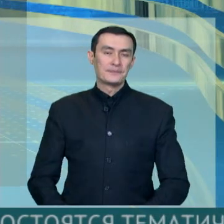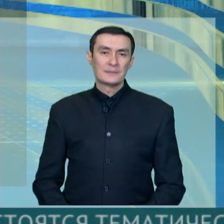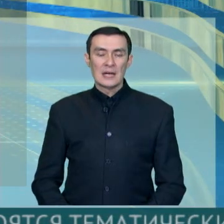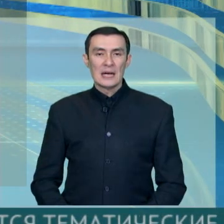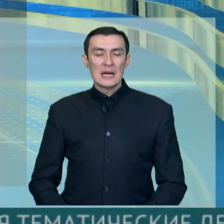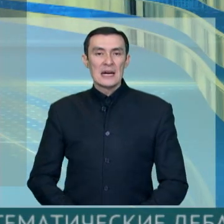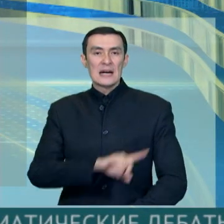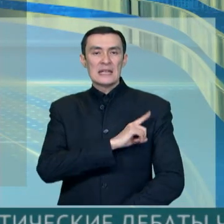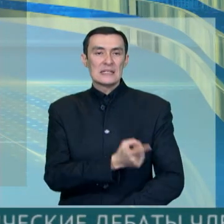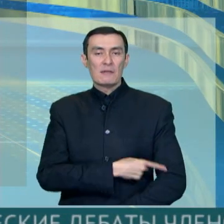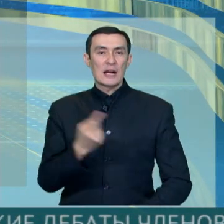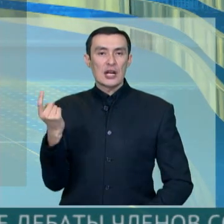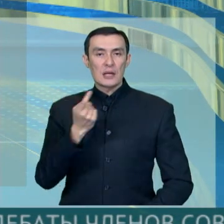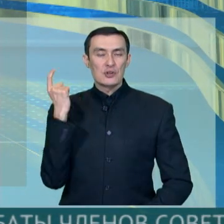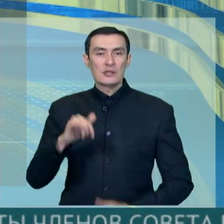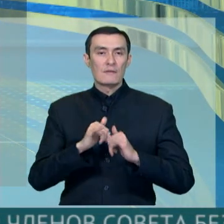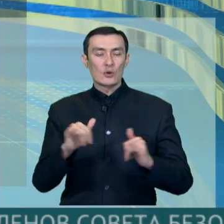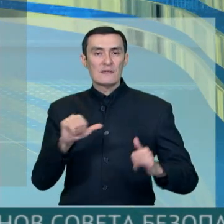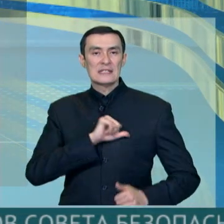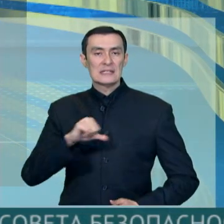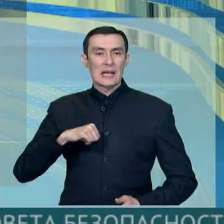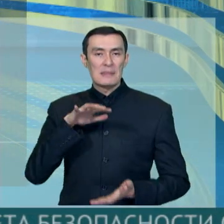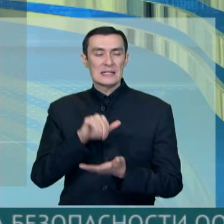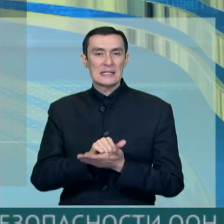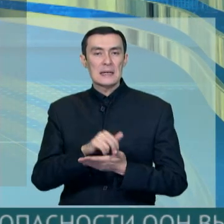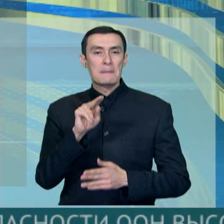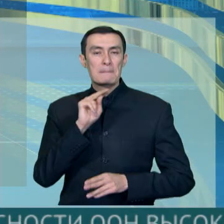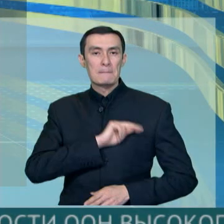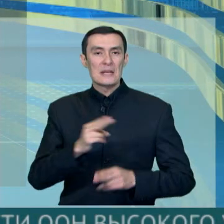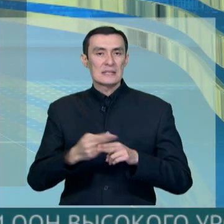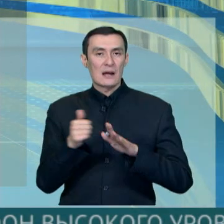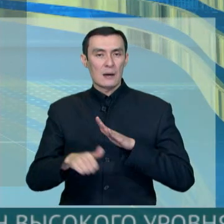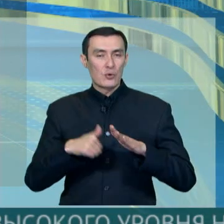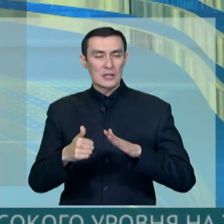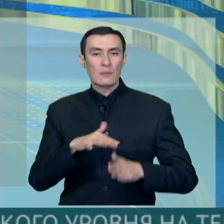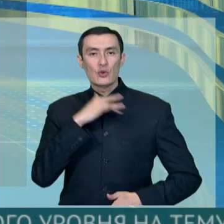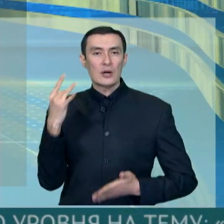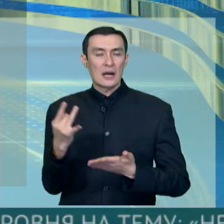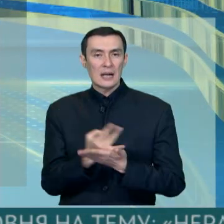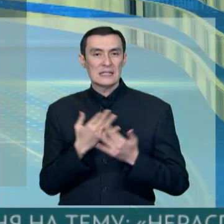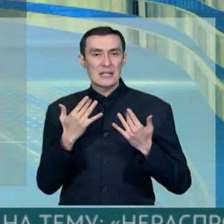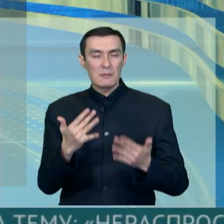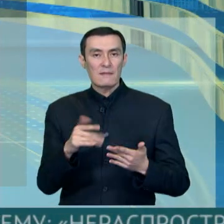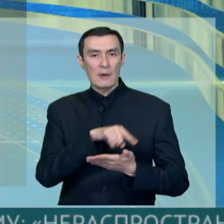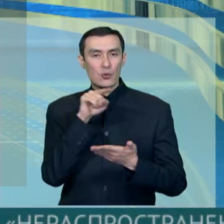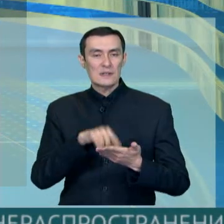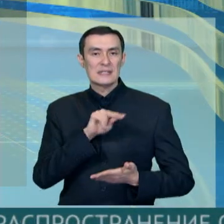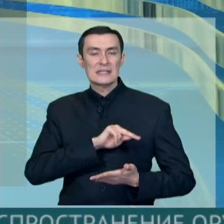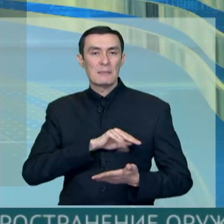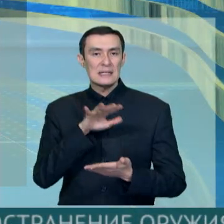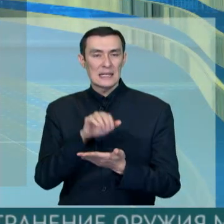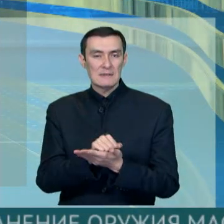Резервом экономического роста являются самозанятые и безработные. Я не раз требовал разобраться по вопросу